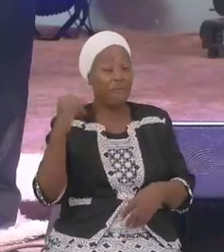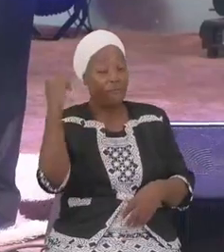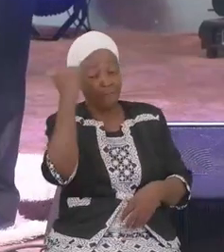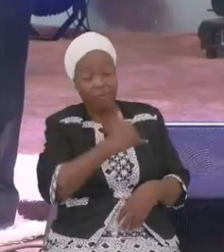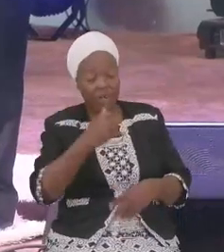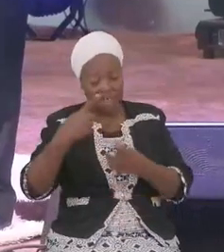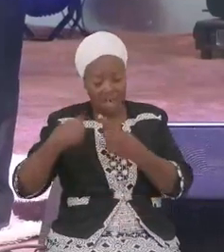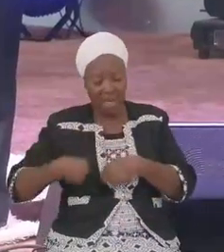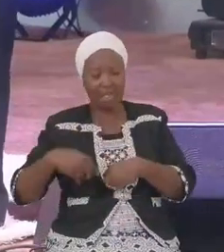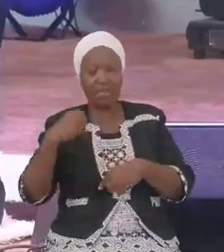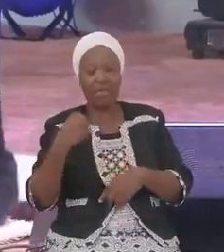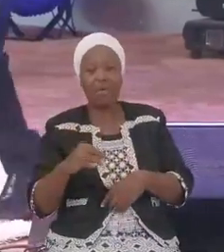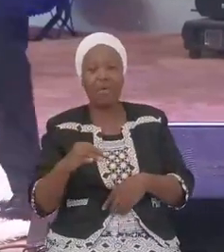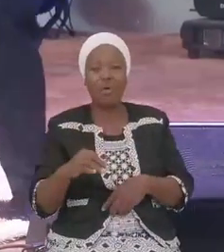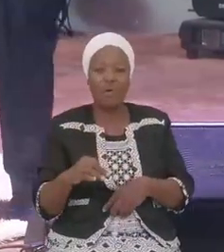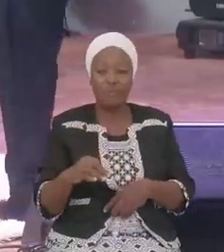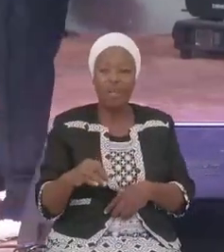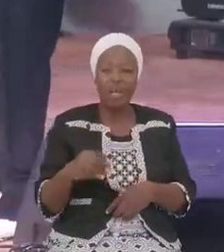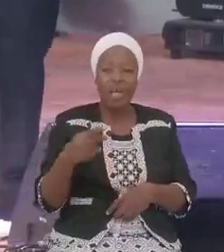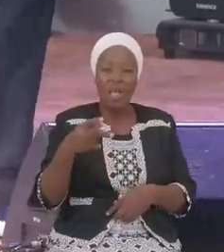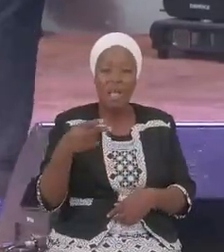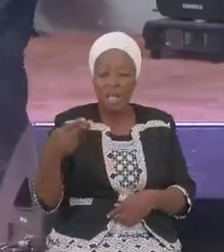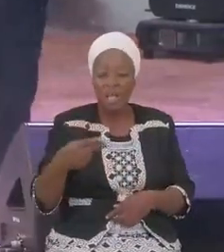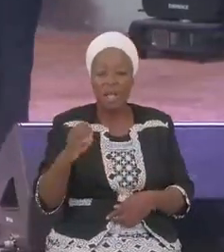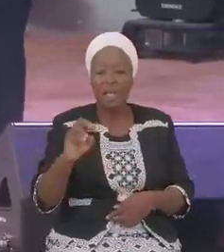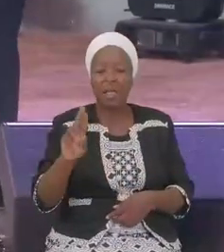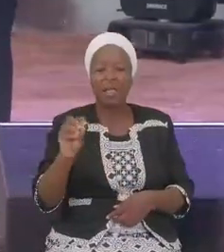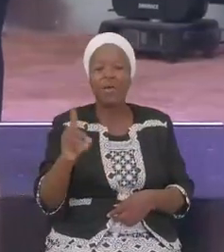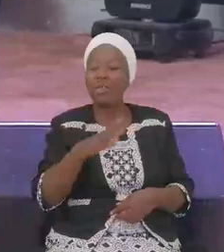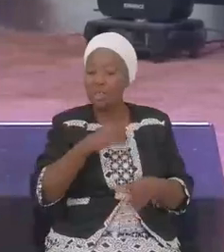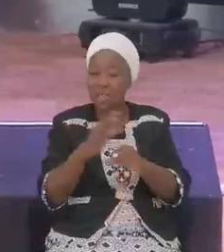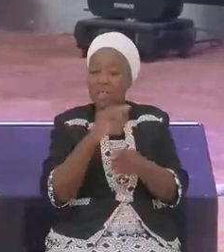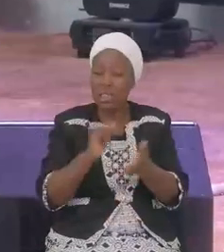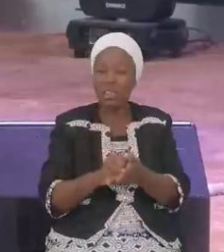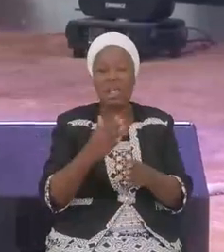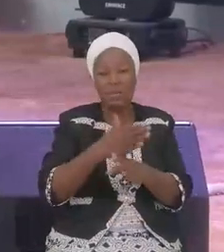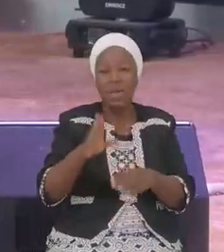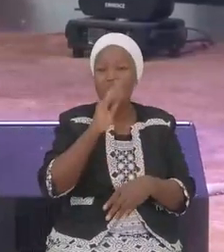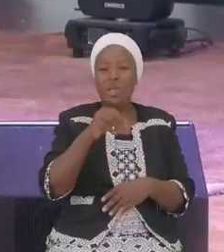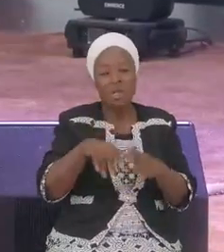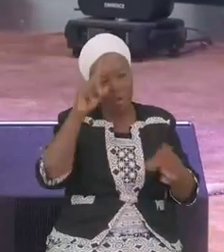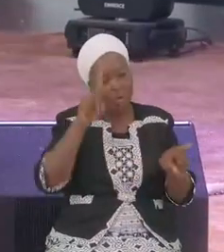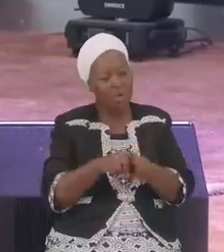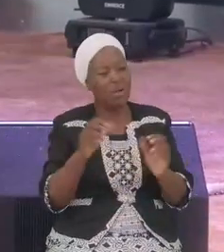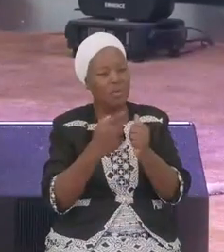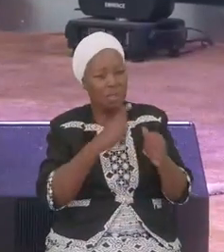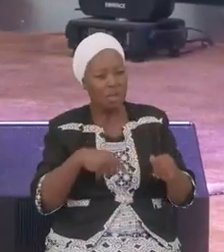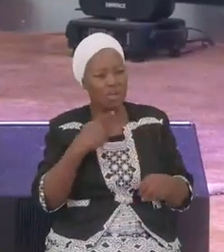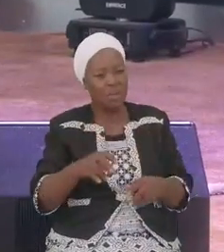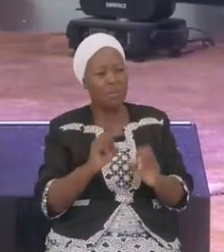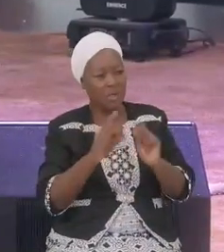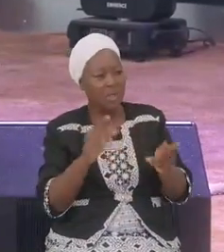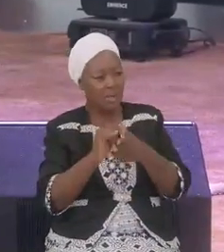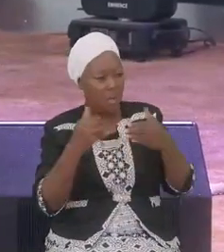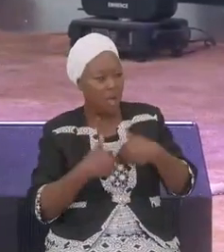insensé de Hérode, il ôte cela. Étant en alliance avec le Seigneur, les privilèges que nous avons, c'est